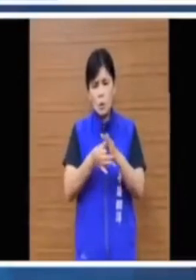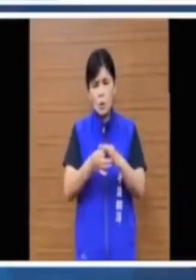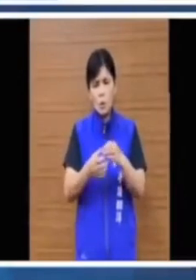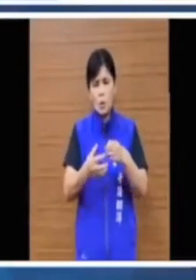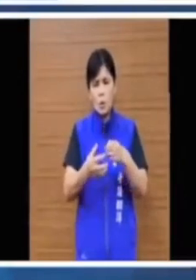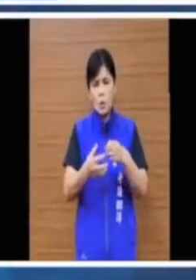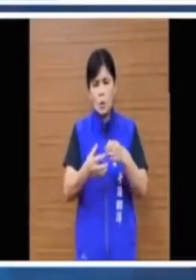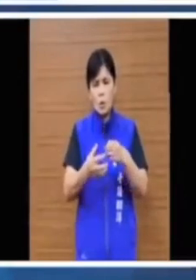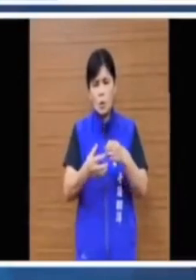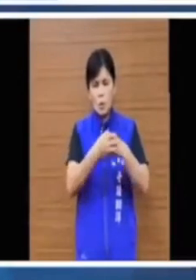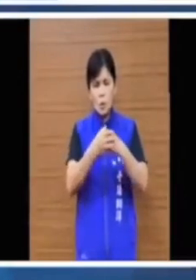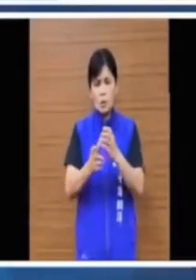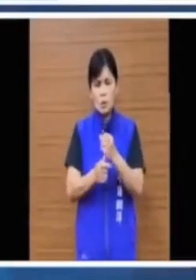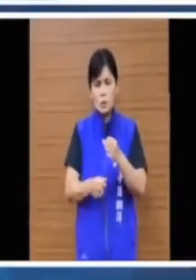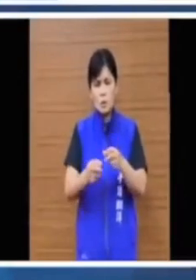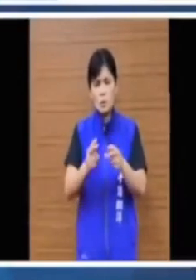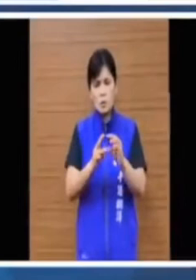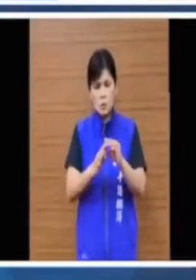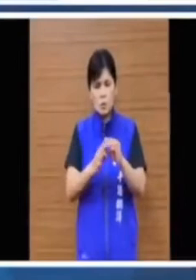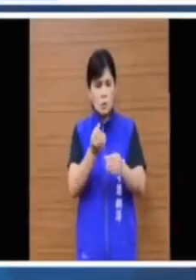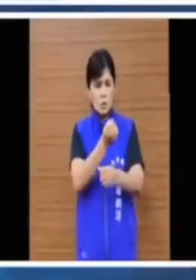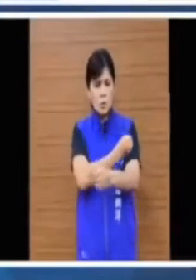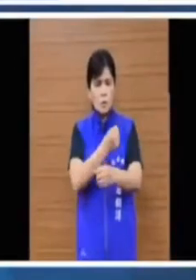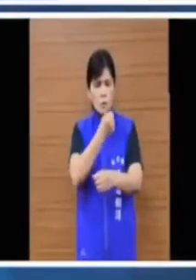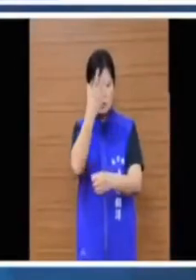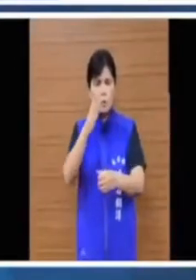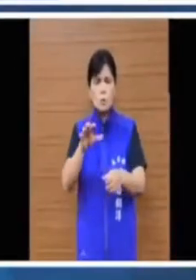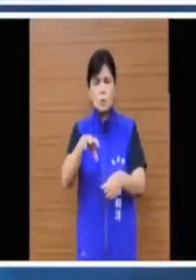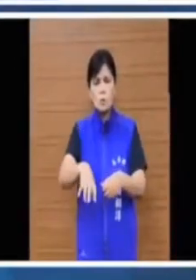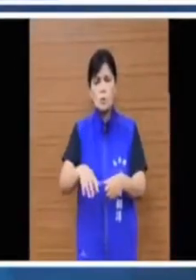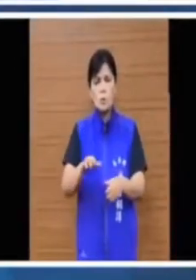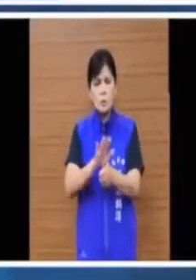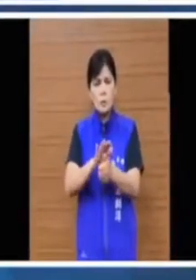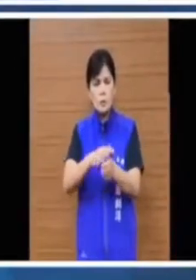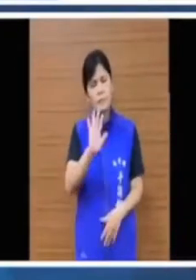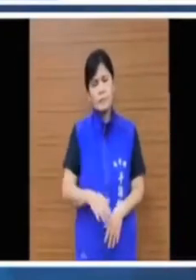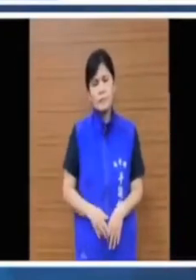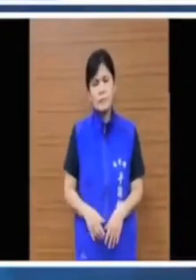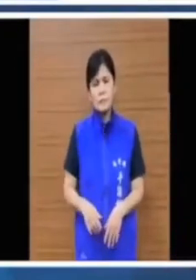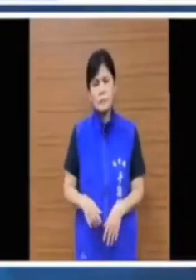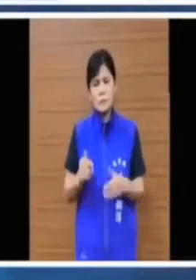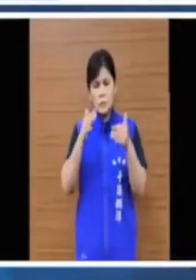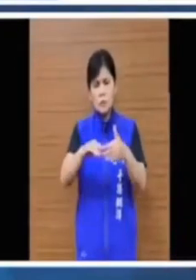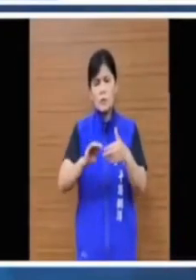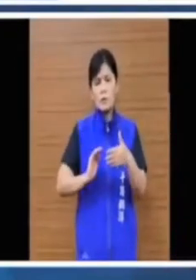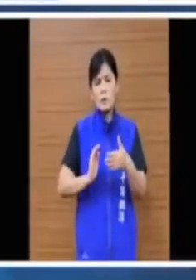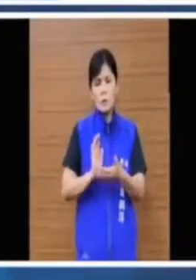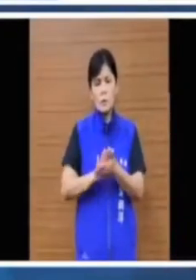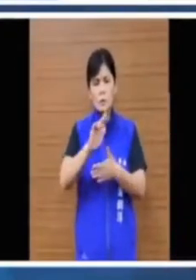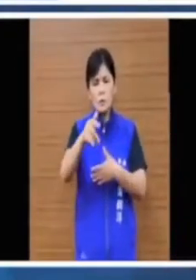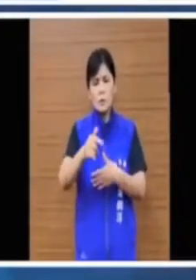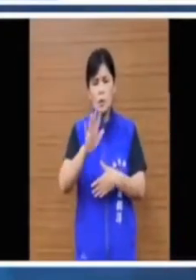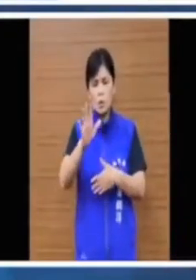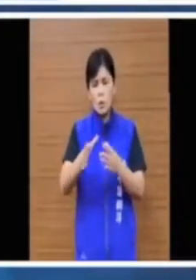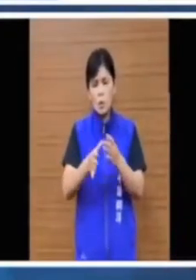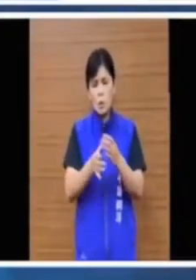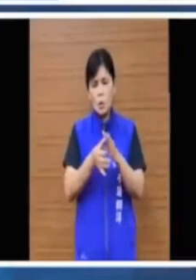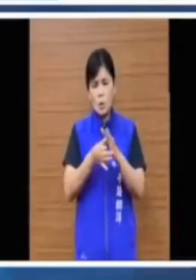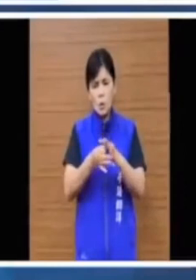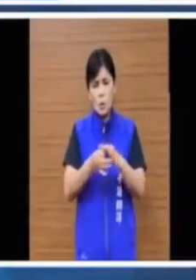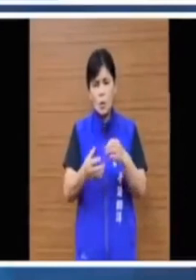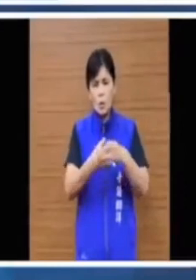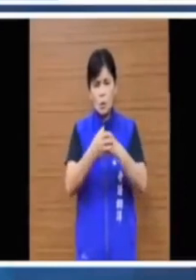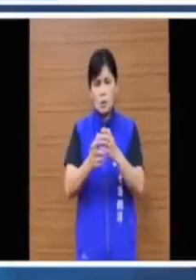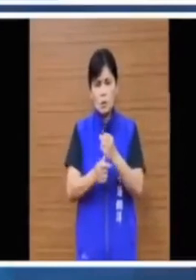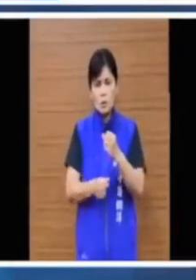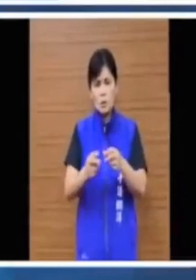卫生局劳青处的一些的工作来问就请相关的局处，包括卫生